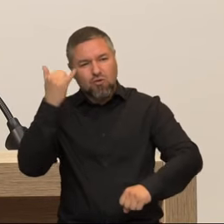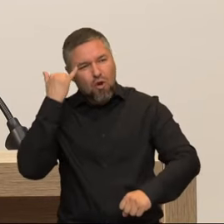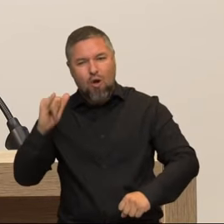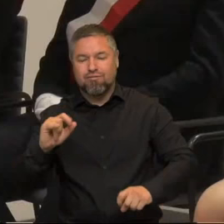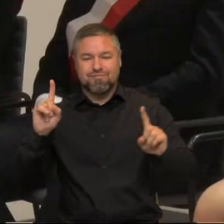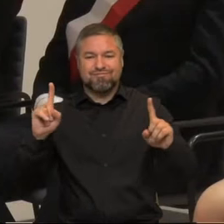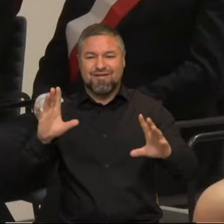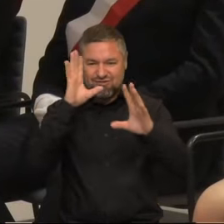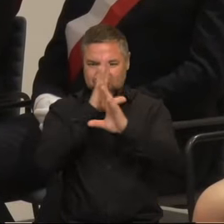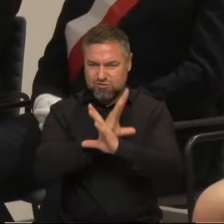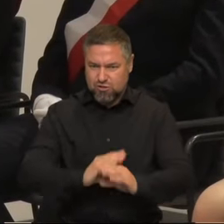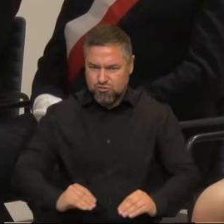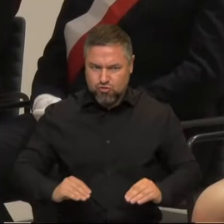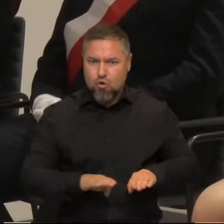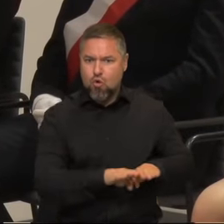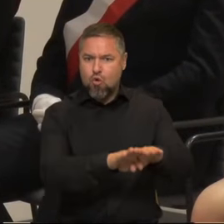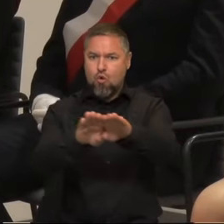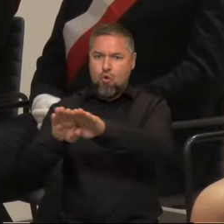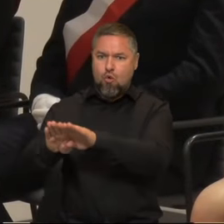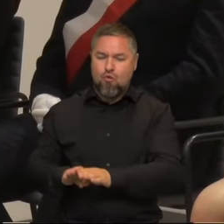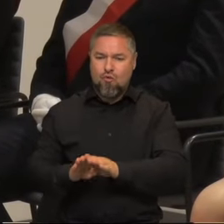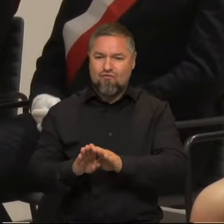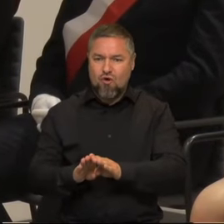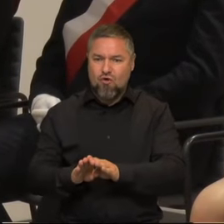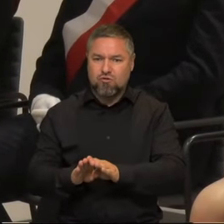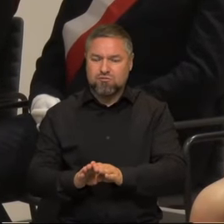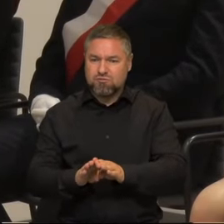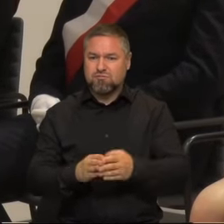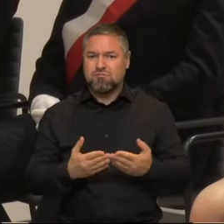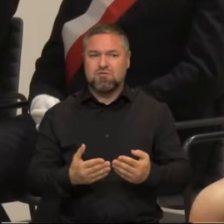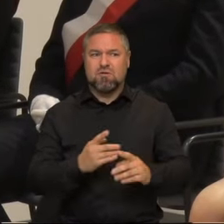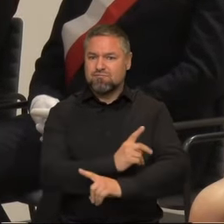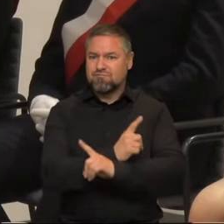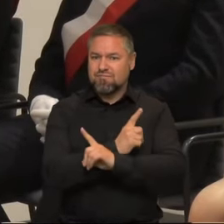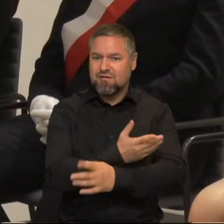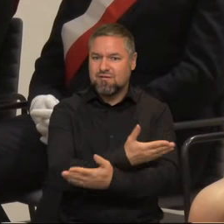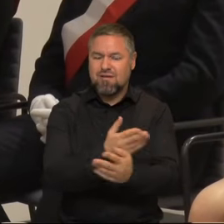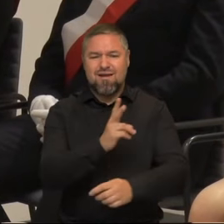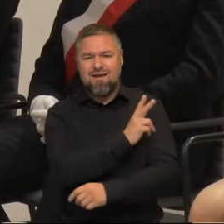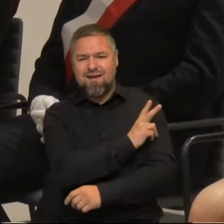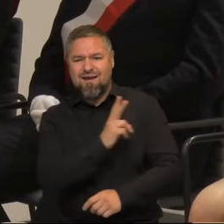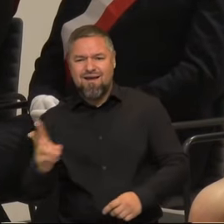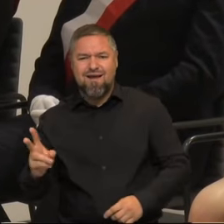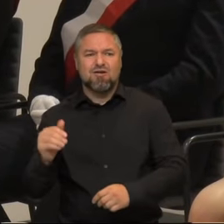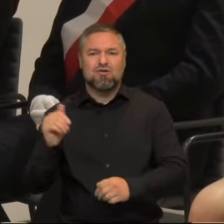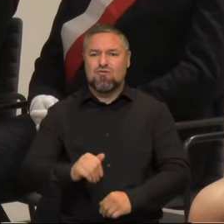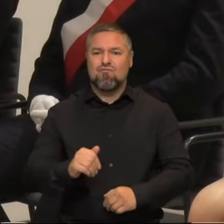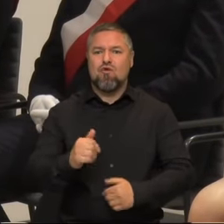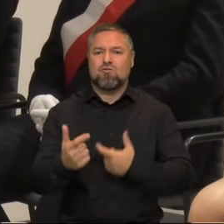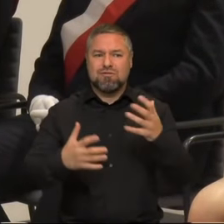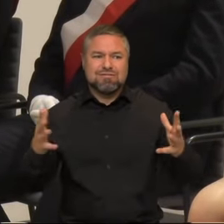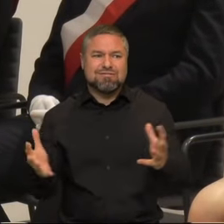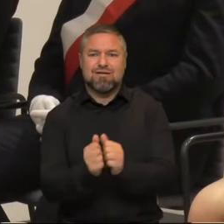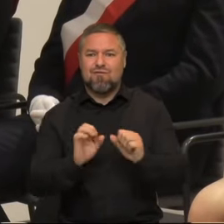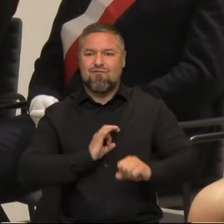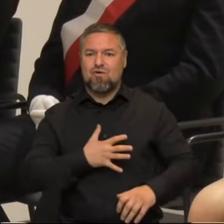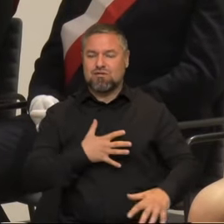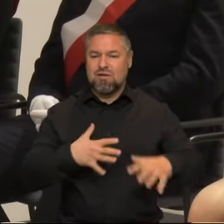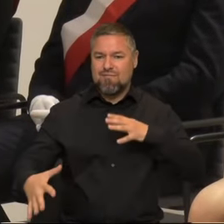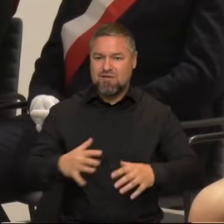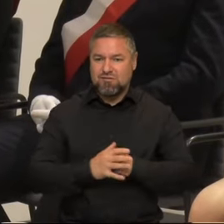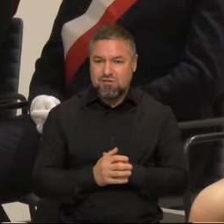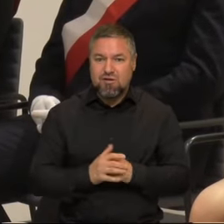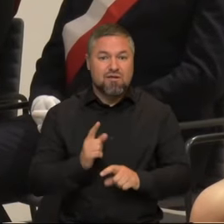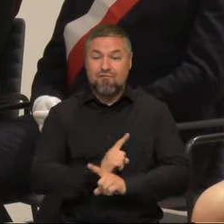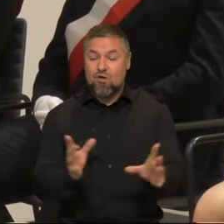szacunek, równość i tolerancja. I każdy może znaleźć tutaj swoje miejsce. Nie powinniśmy też zapominać o tym,